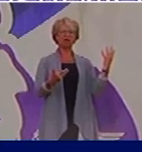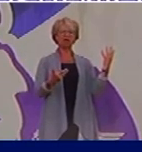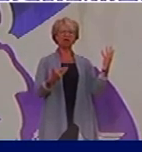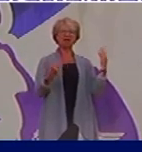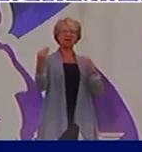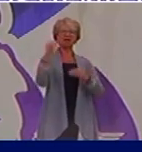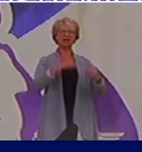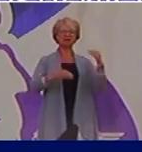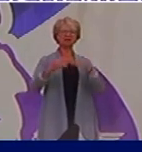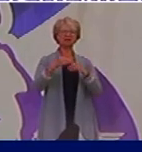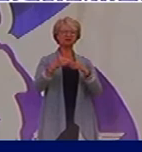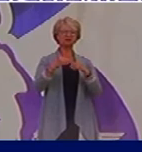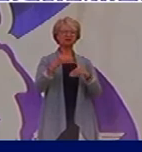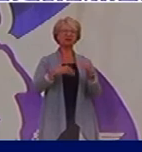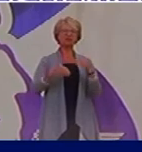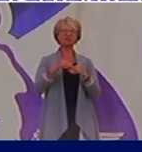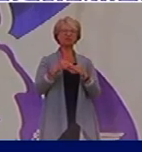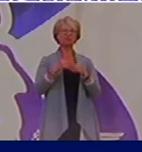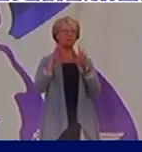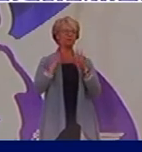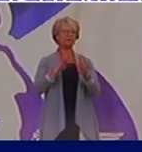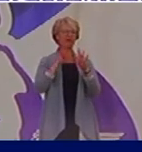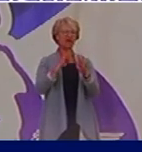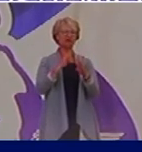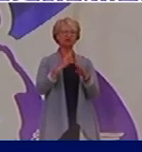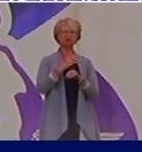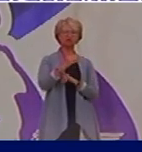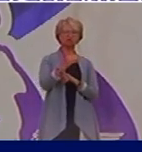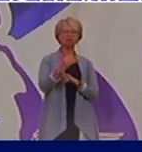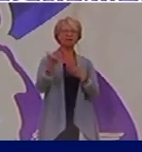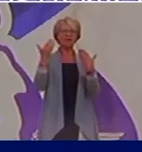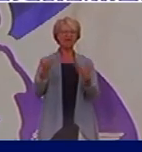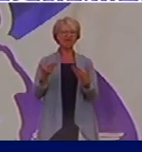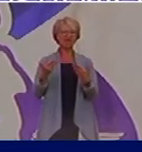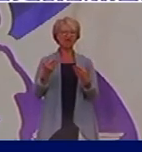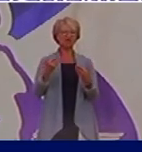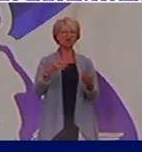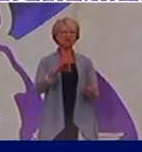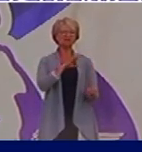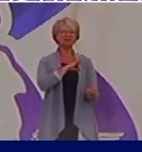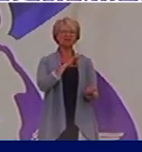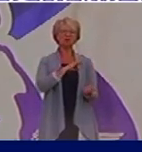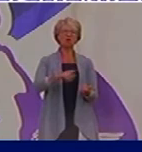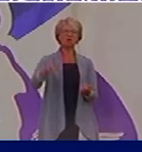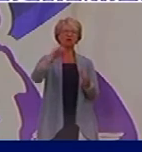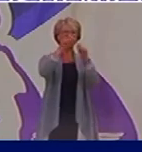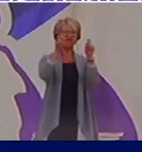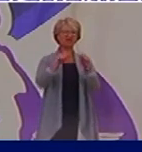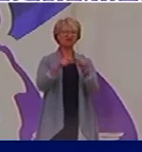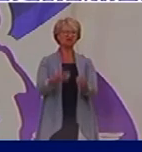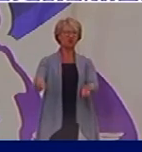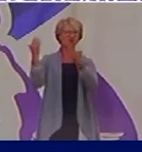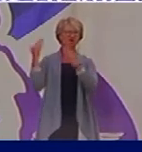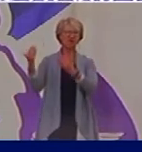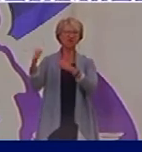referendum, pancia a terra e avanti tutta per il no. Ecco i senatori leghisti, ecco a voi